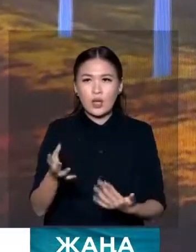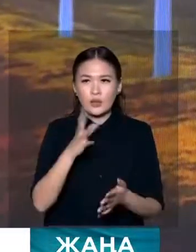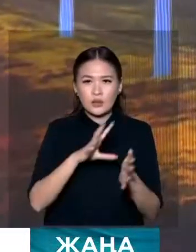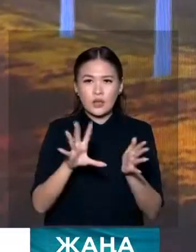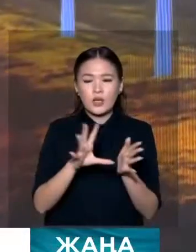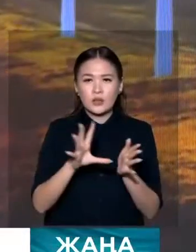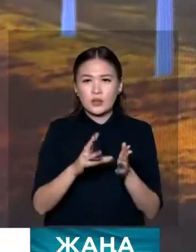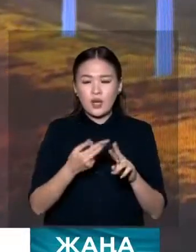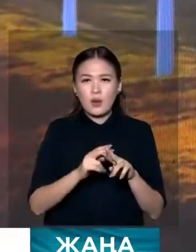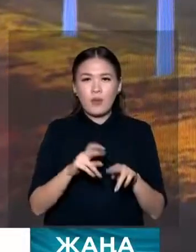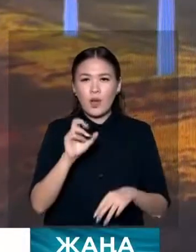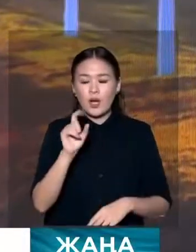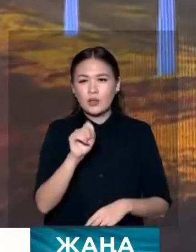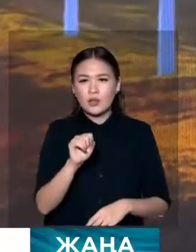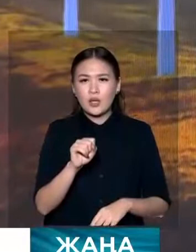энергетикада базалық